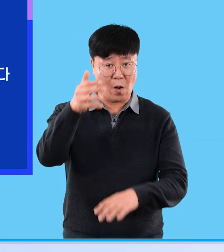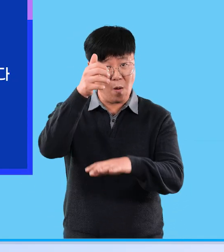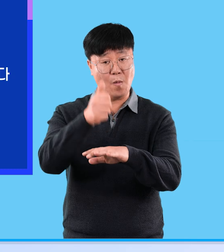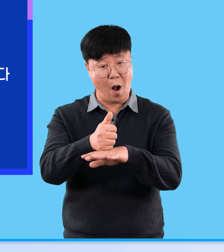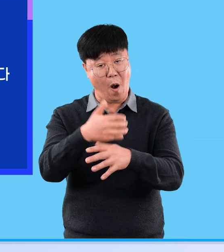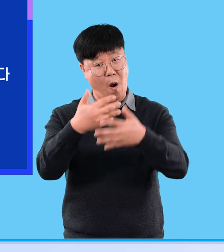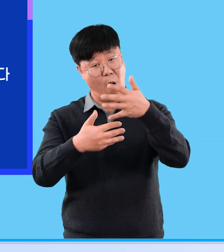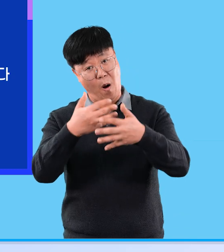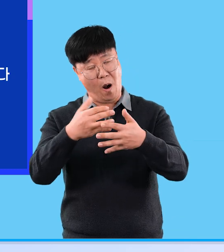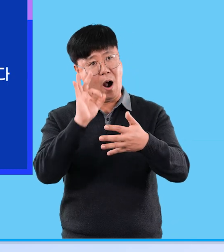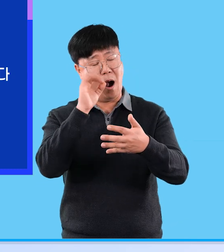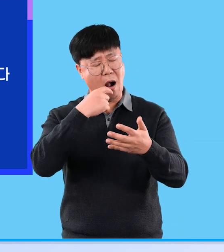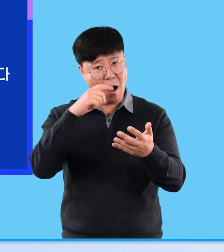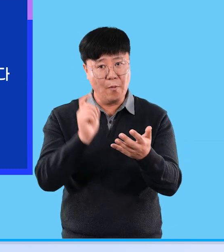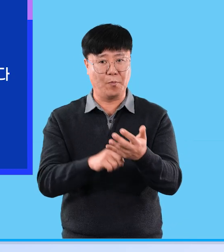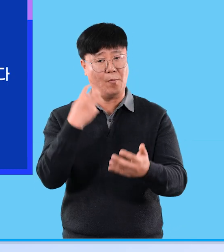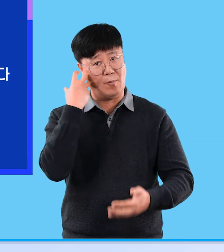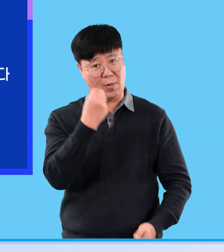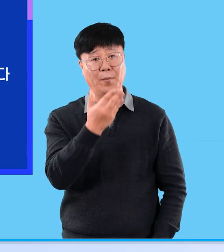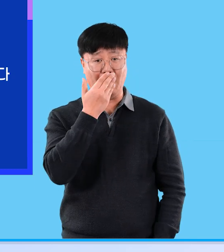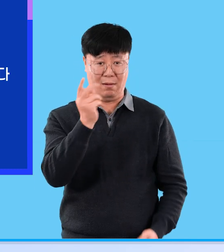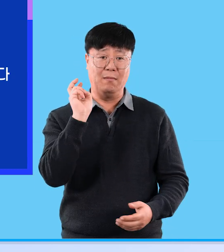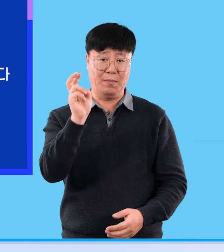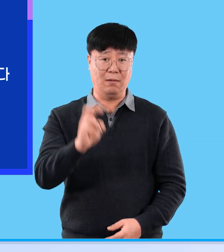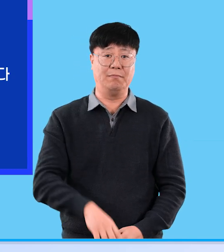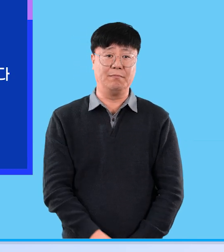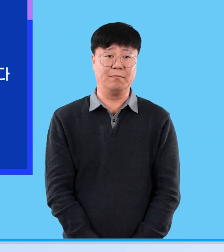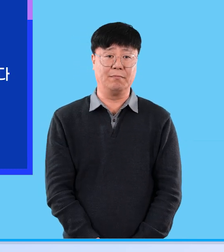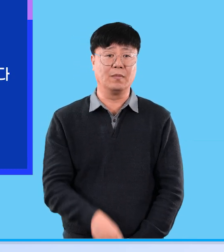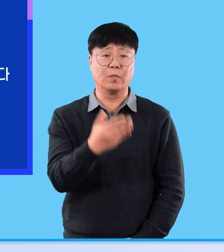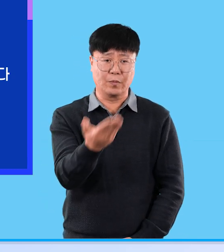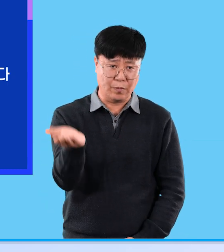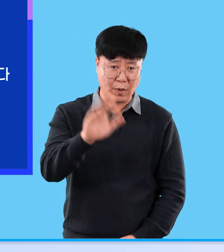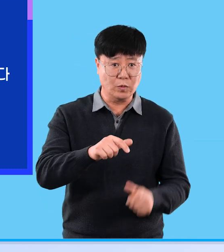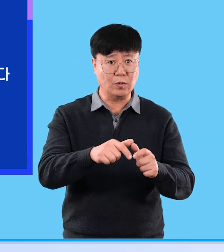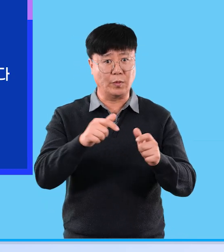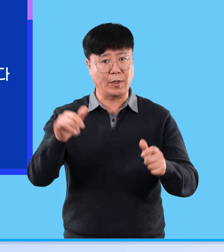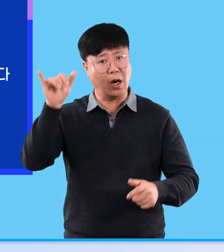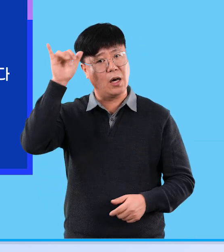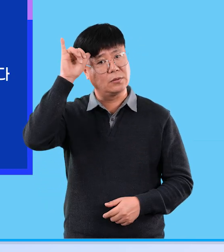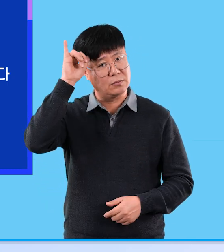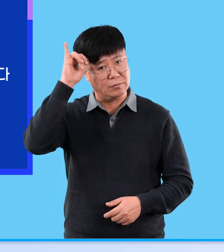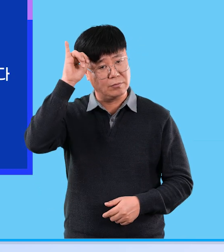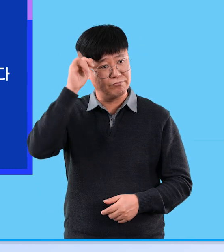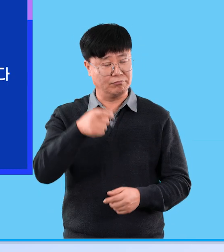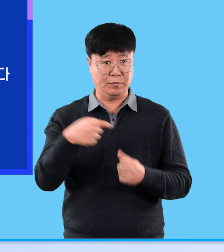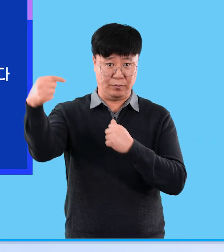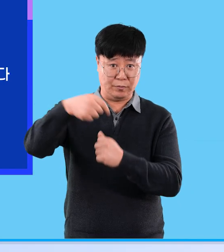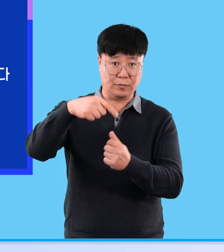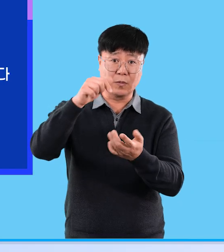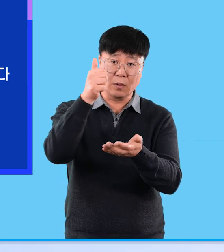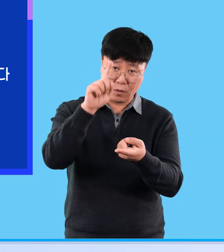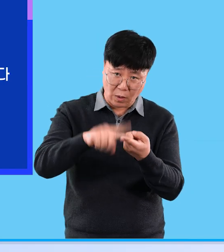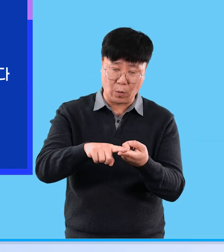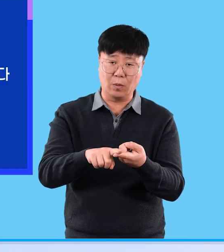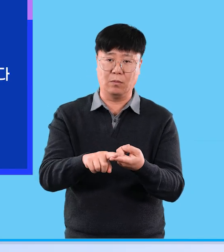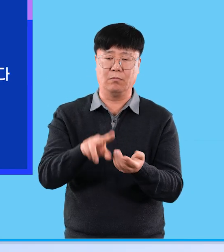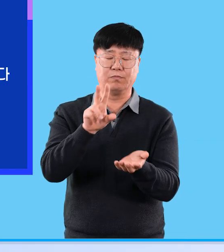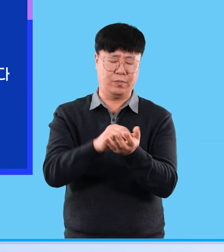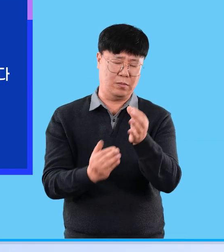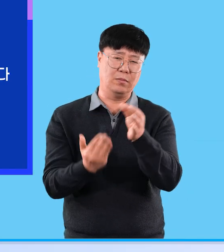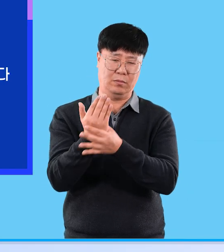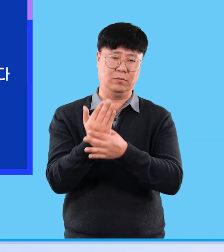이러한 결과물에 쉽게 매료될 수 있습니다. 그러나 점차 AI가 제시하는 결과물에 의존하는